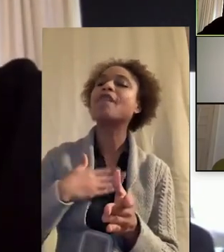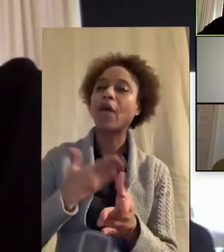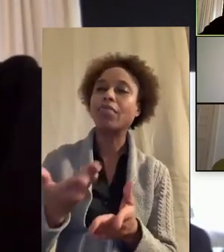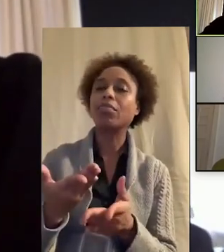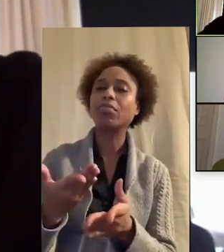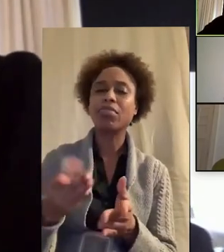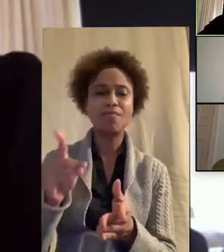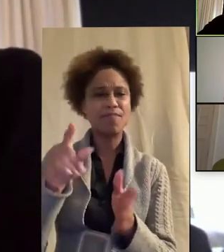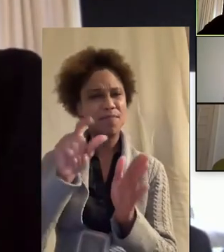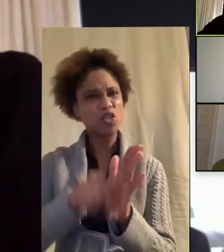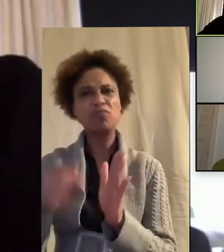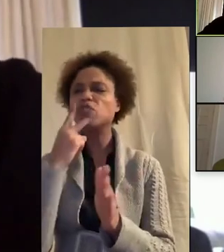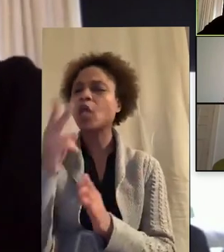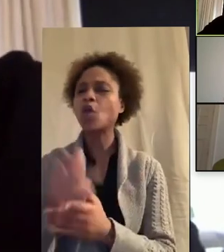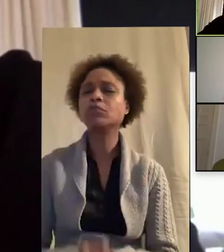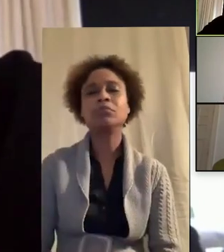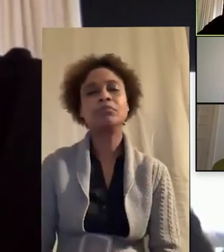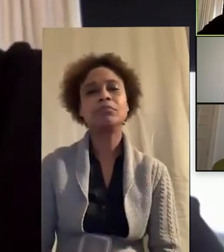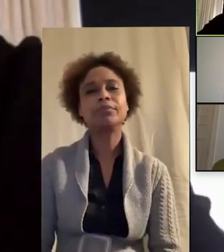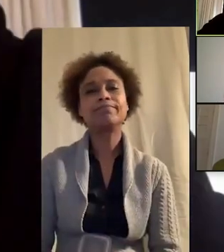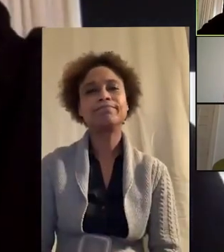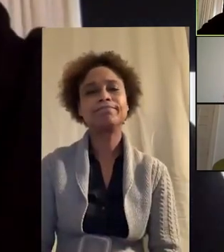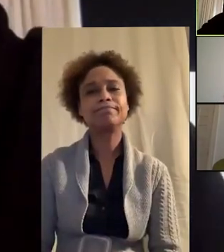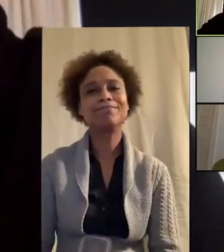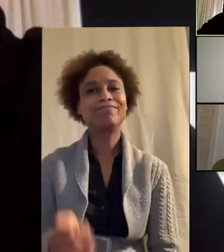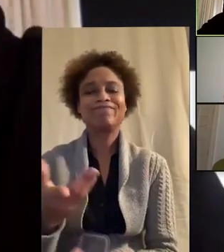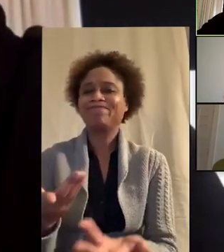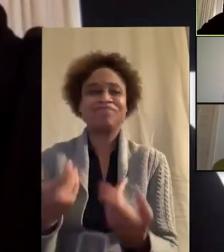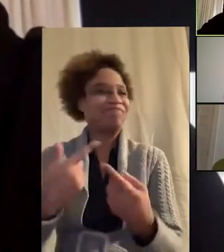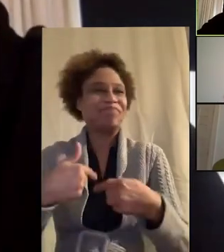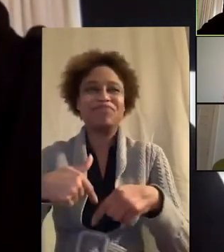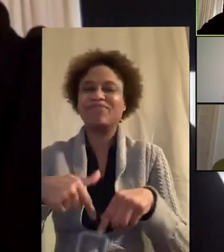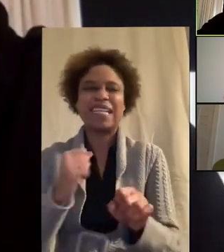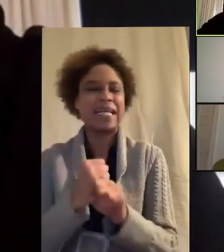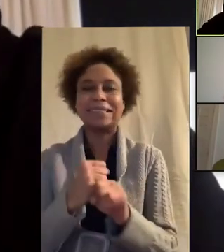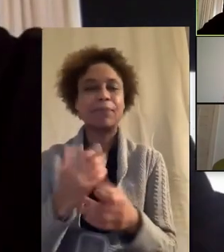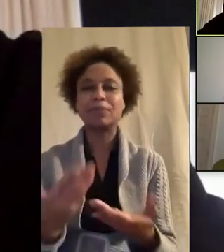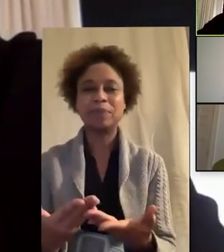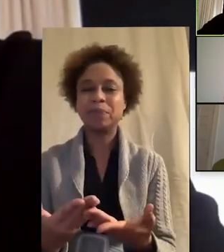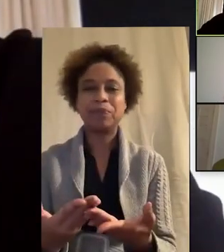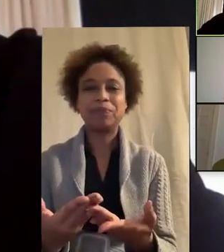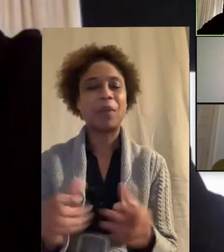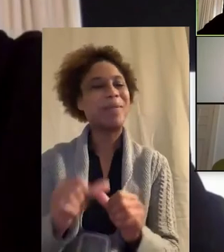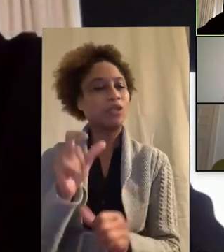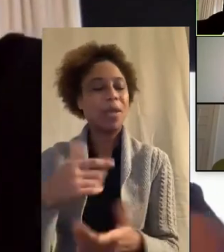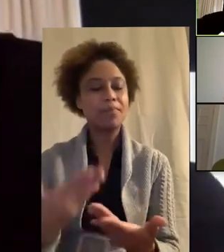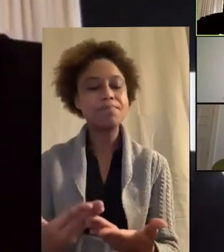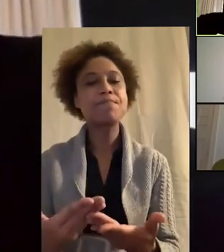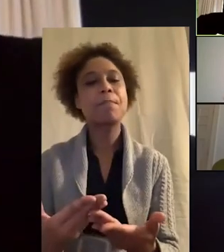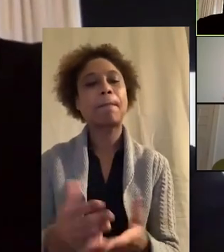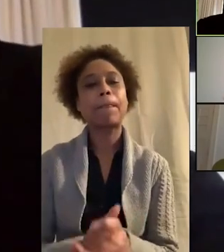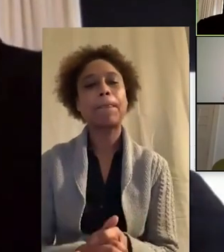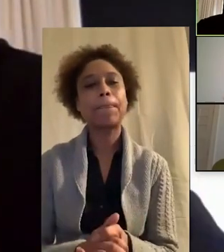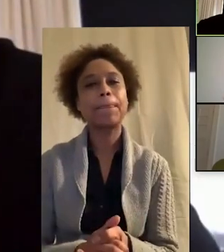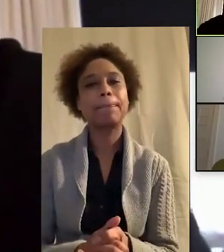te kunnen hebben. En dan altijd zijn er nog, ja, zoals, ik weet even niet meer wie het zei, volgens mij Katelijne zei het of Anja, maar dat er zoveel